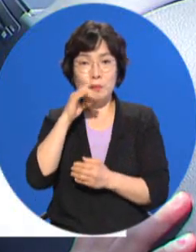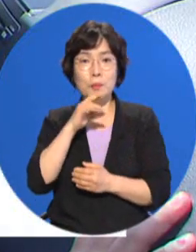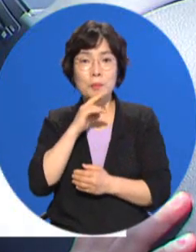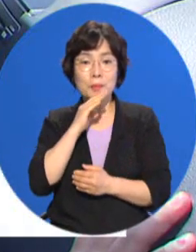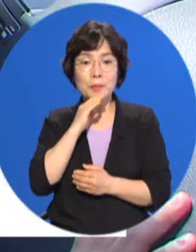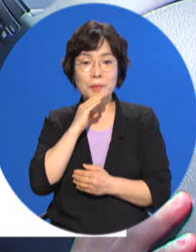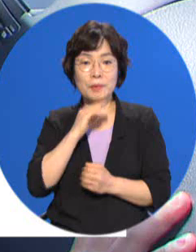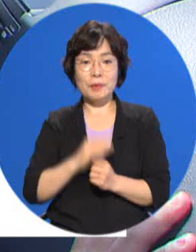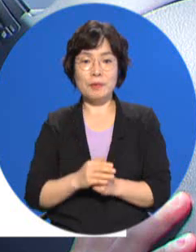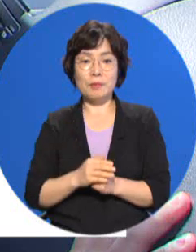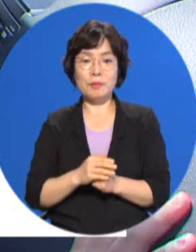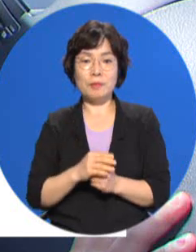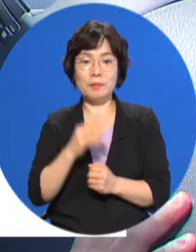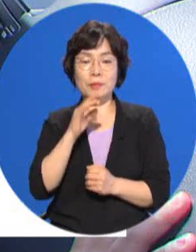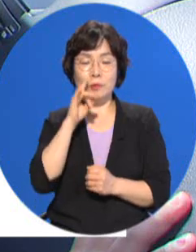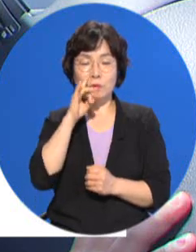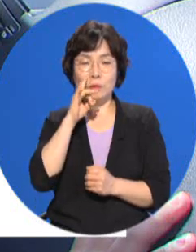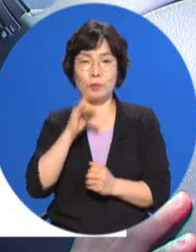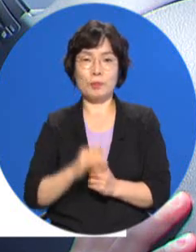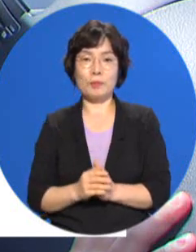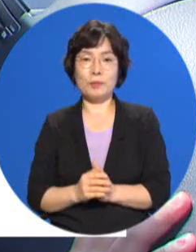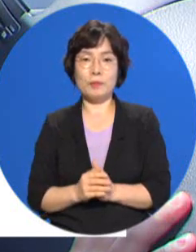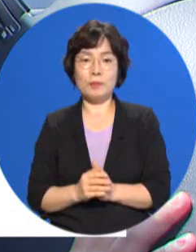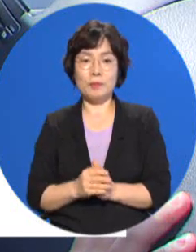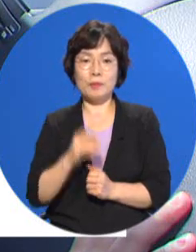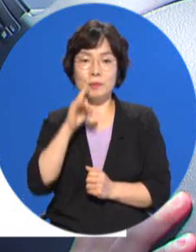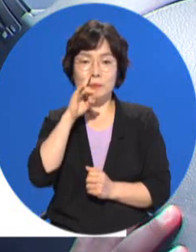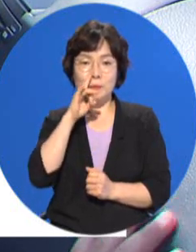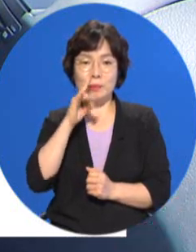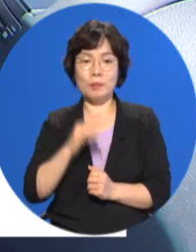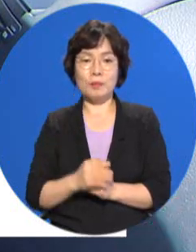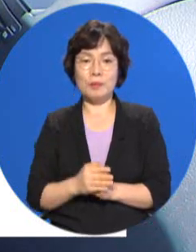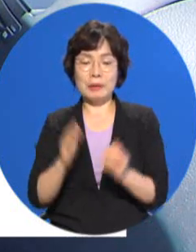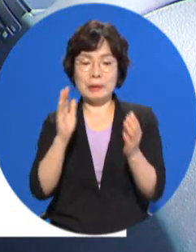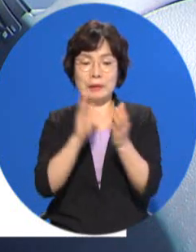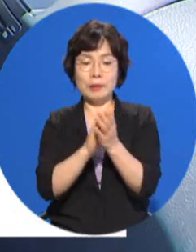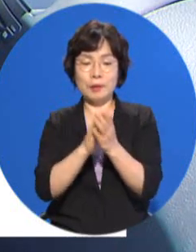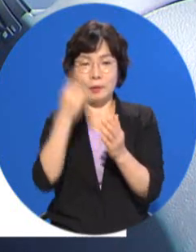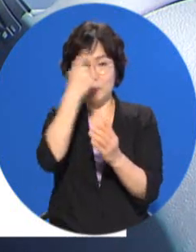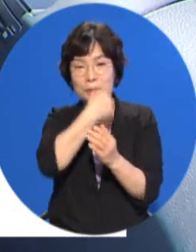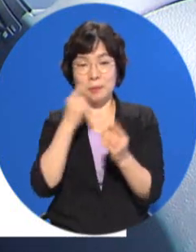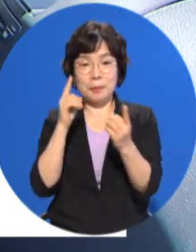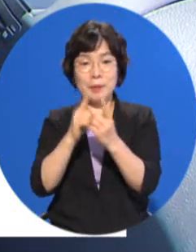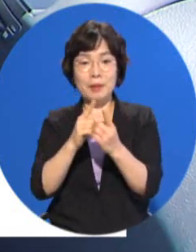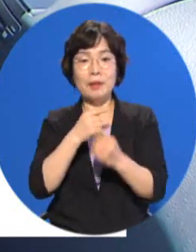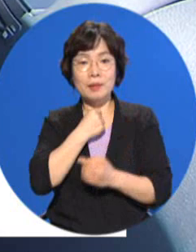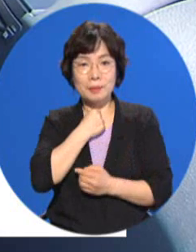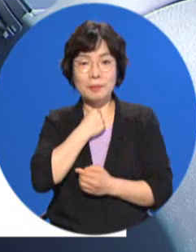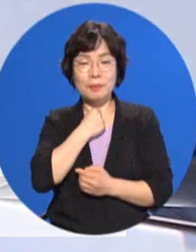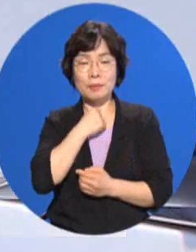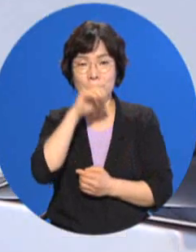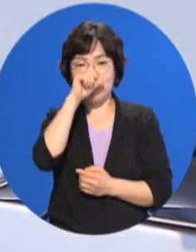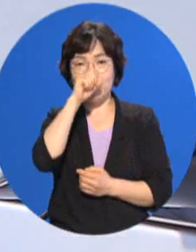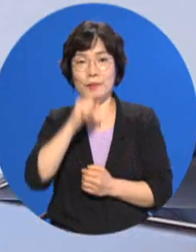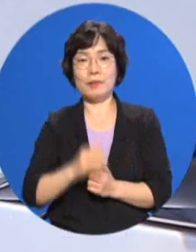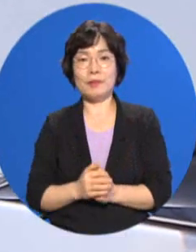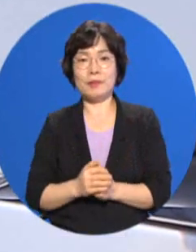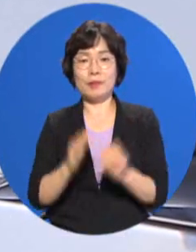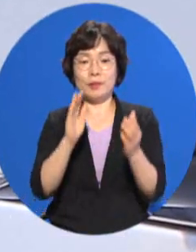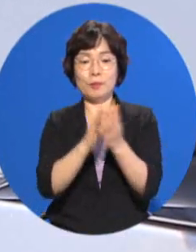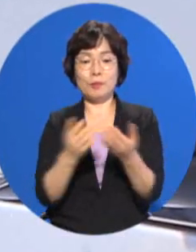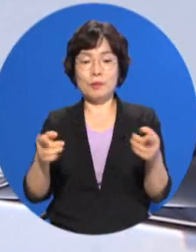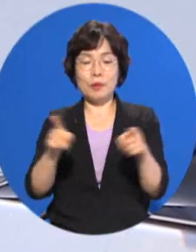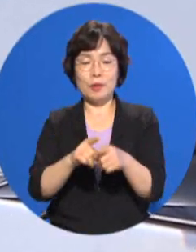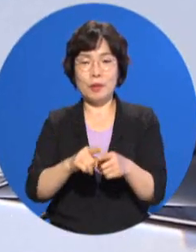않았어? 궁금하긴 하죠. 응? 궁금해요. 친구들 볼 수 있으니까 좋지? 네. 친구들과